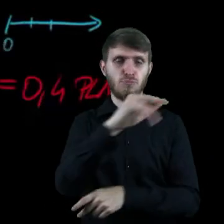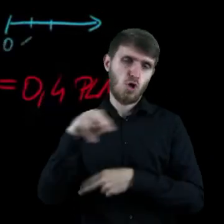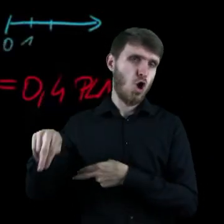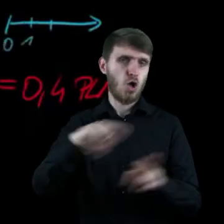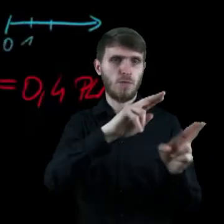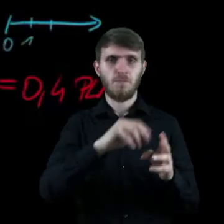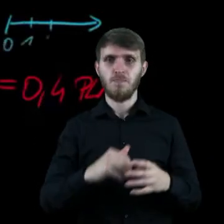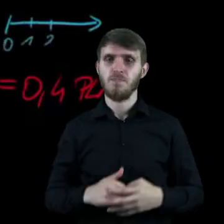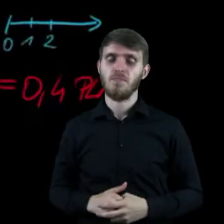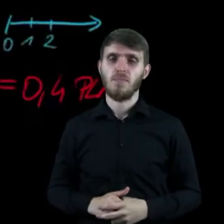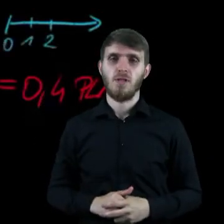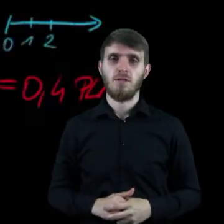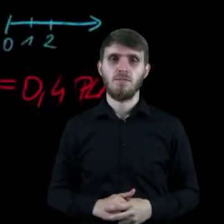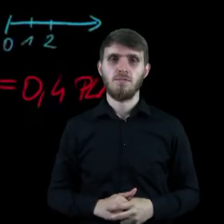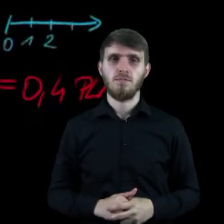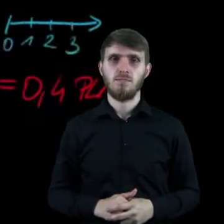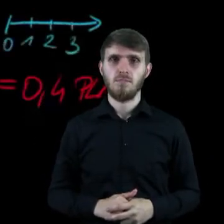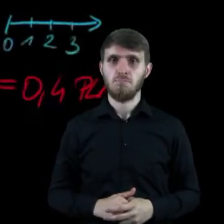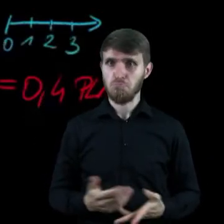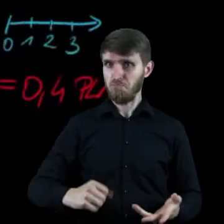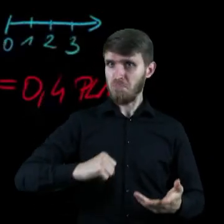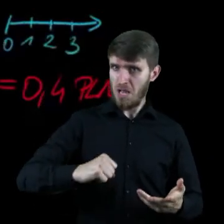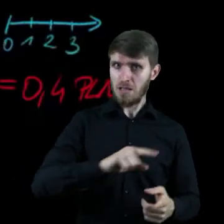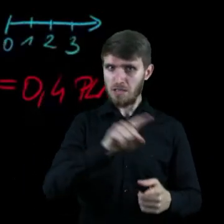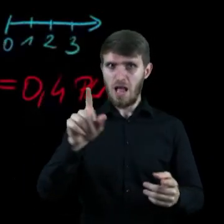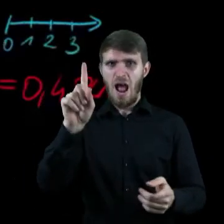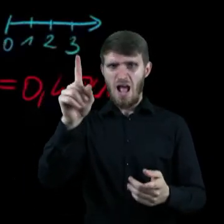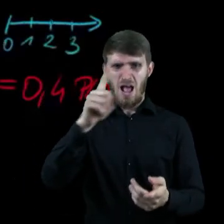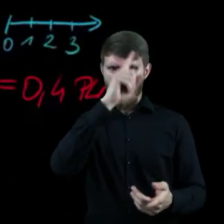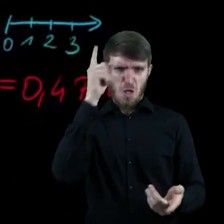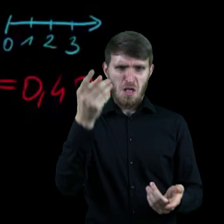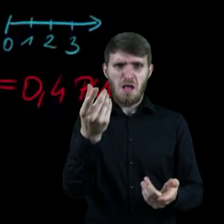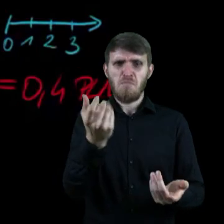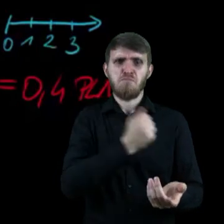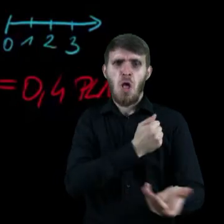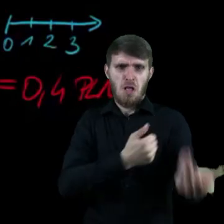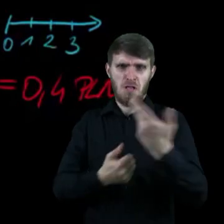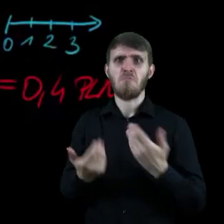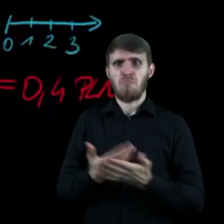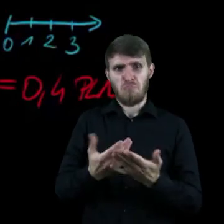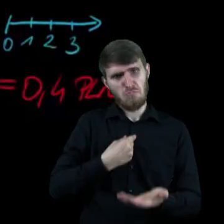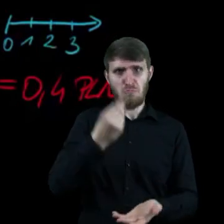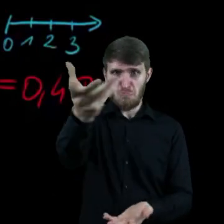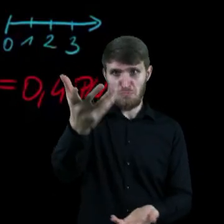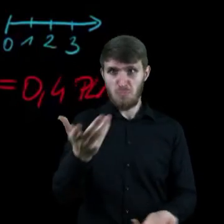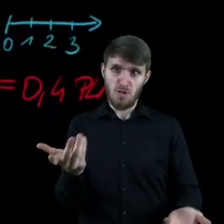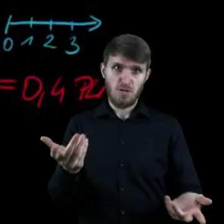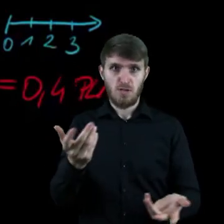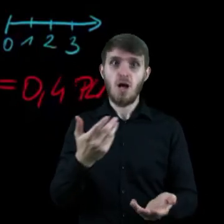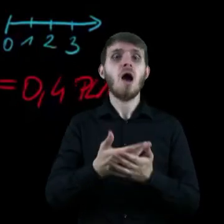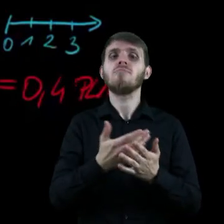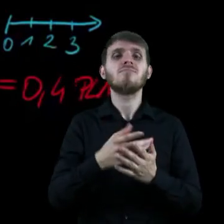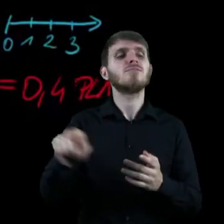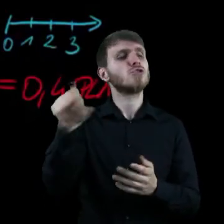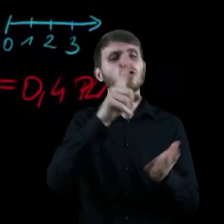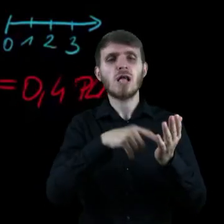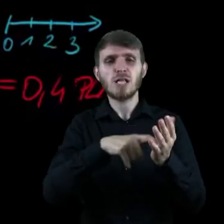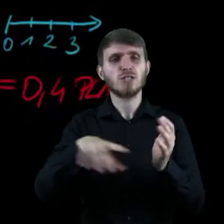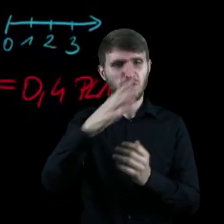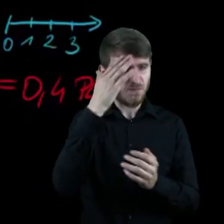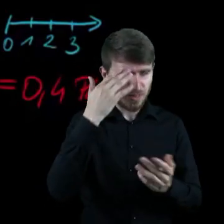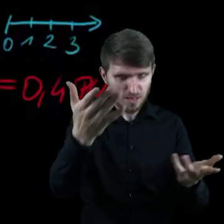wpisany na tej obligacji. I wszystko byłoby fajnie, ale można byłoby się zapytać, po co ci ludzie mieliby pożyczać pieniądze.